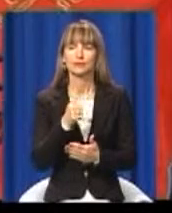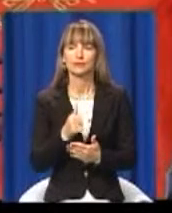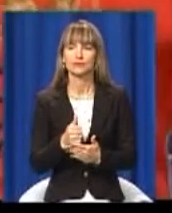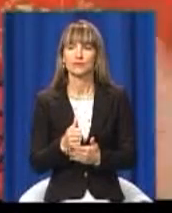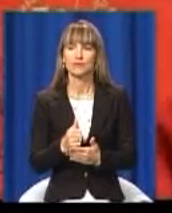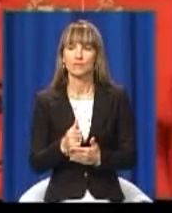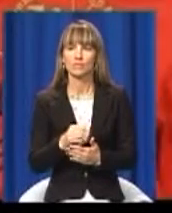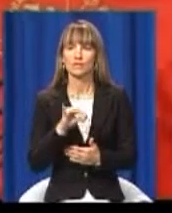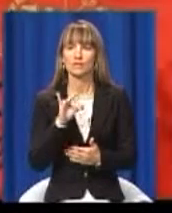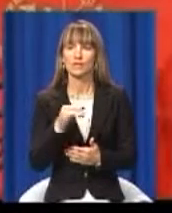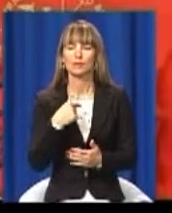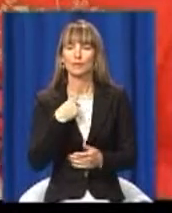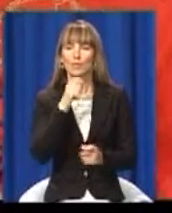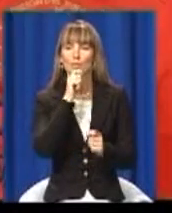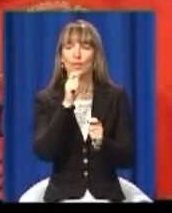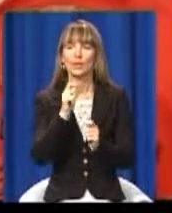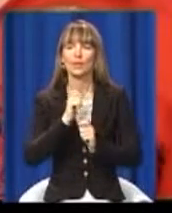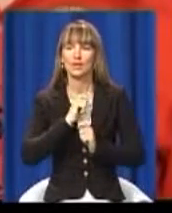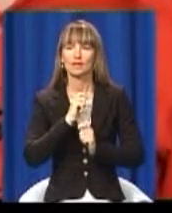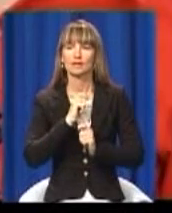И мне подрывали